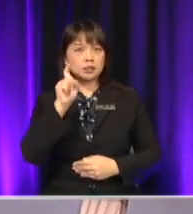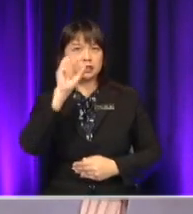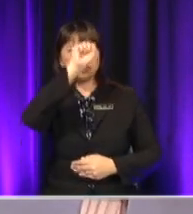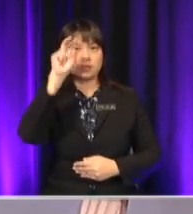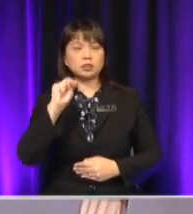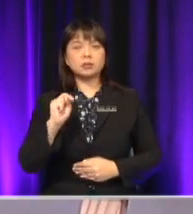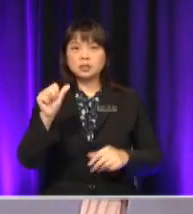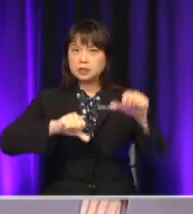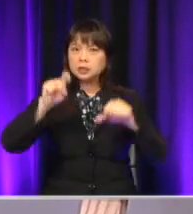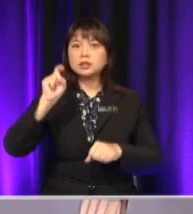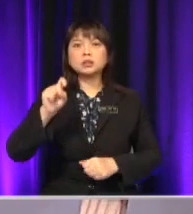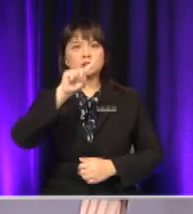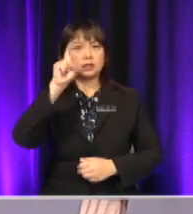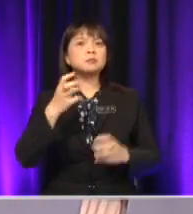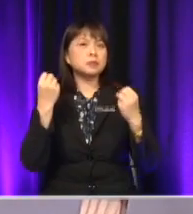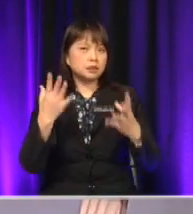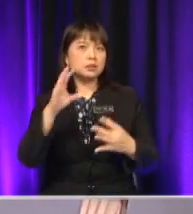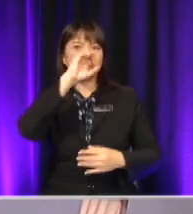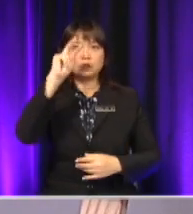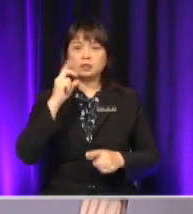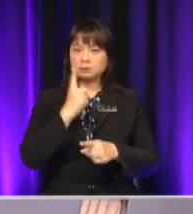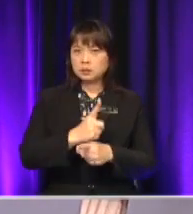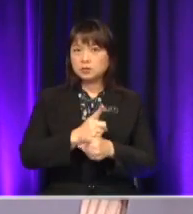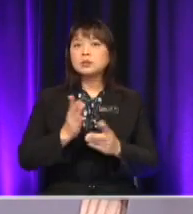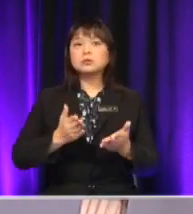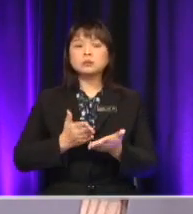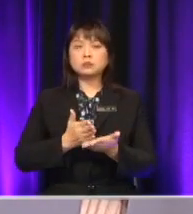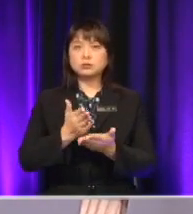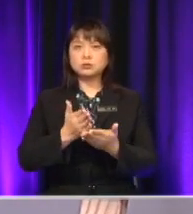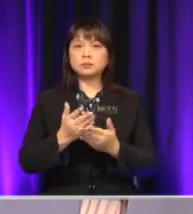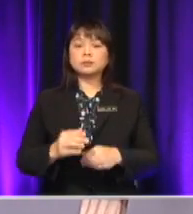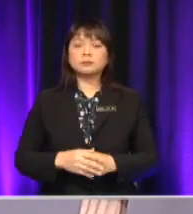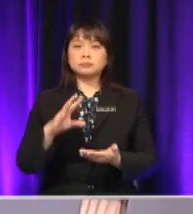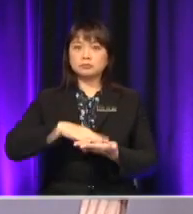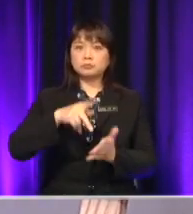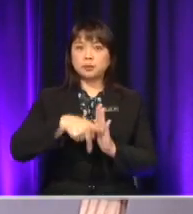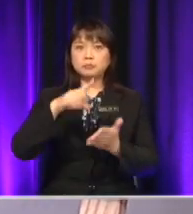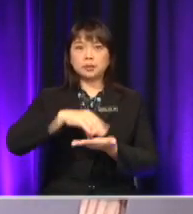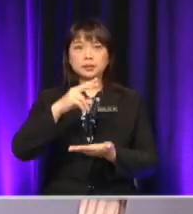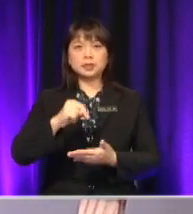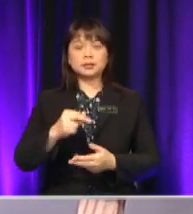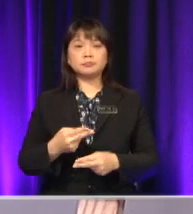banyak tanya soalan dalam minda kita kan Cikgu. Teruskan begitu, teruskan pembelajaran